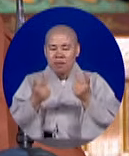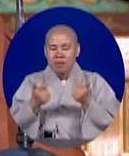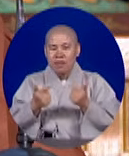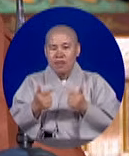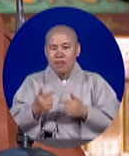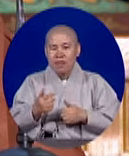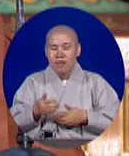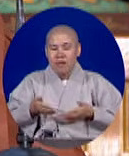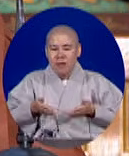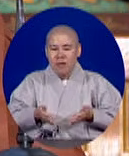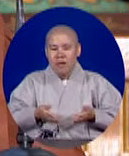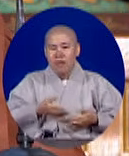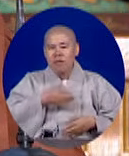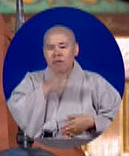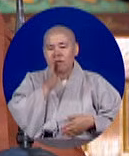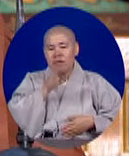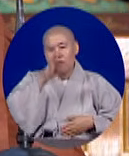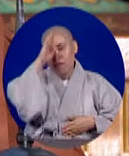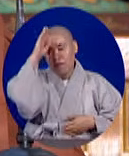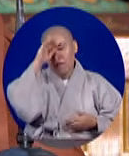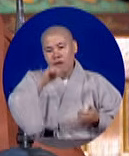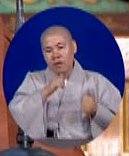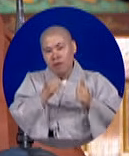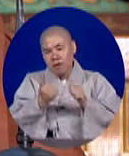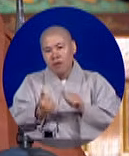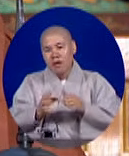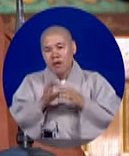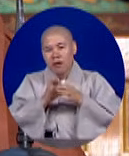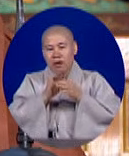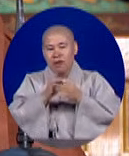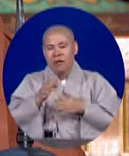이 생로병사의 나에서